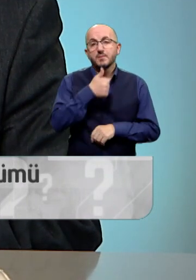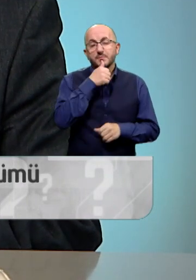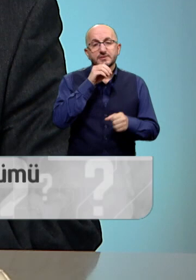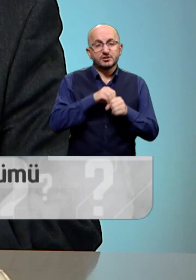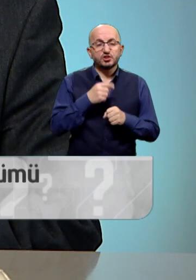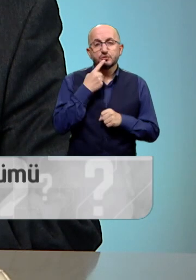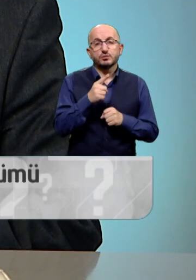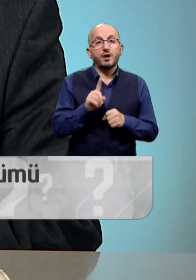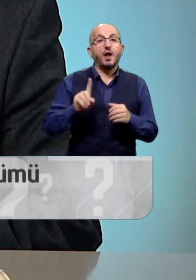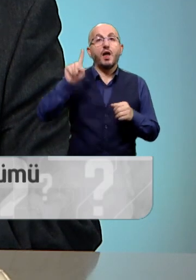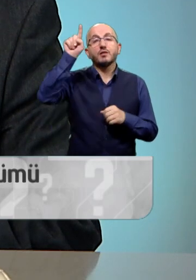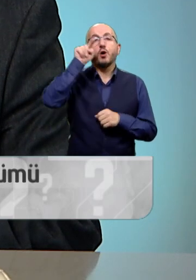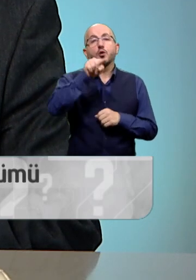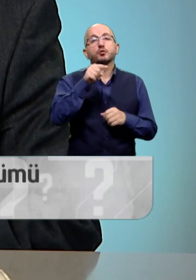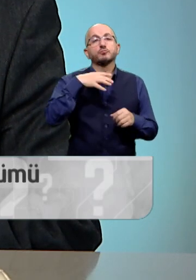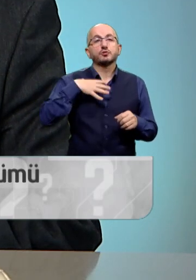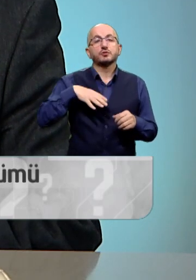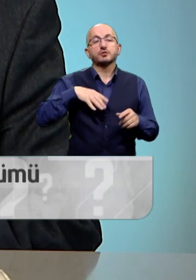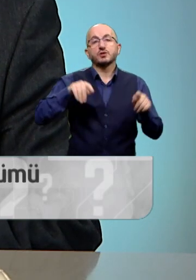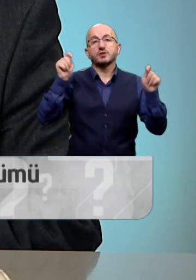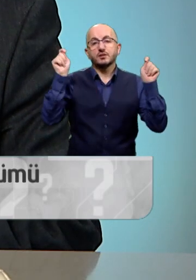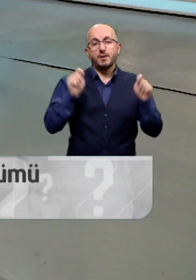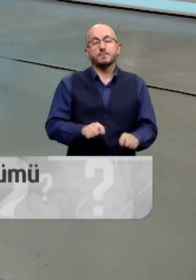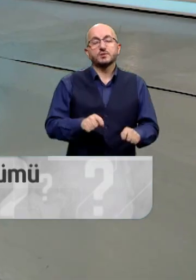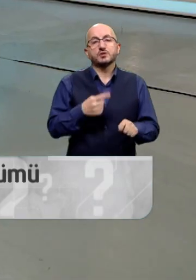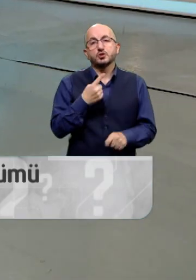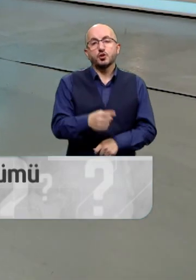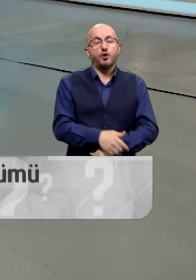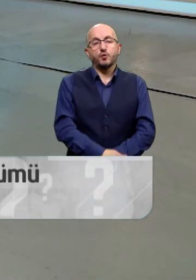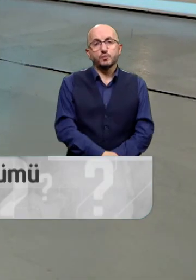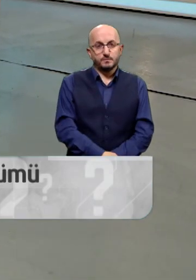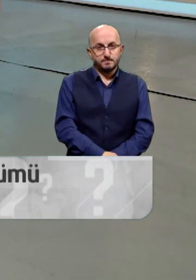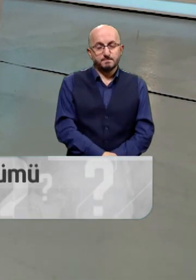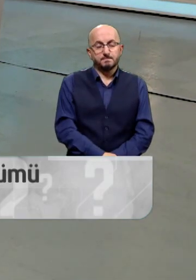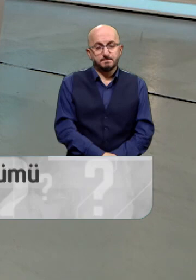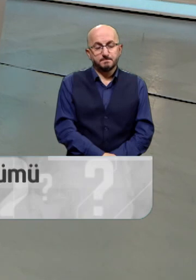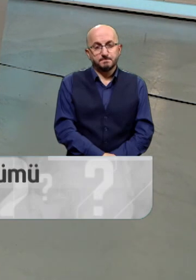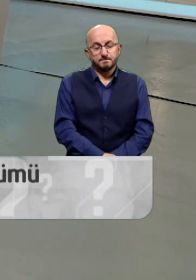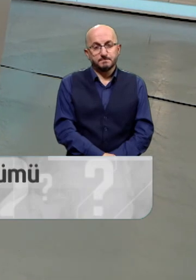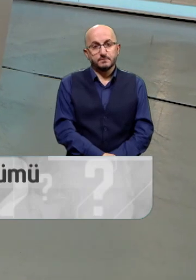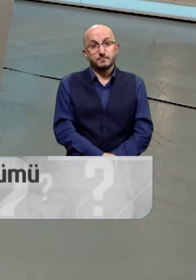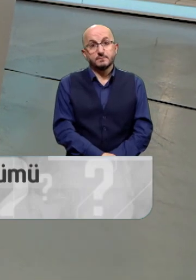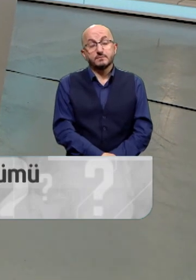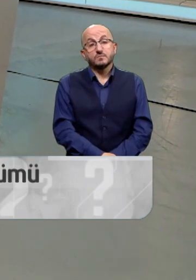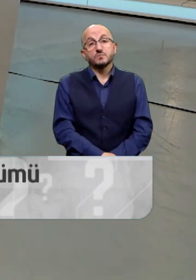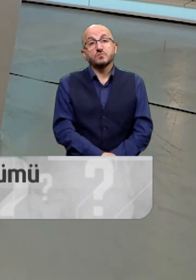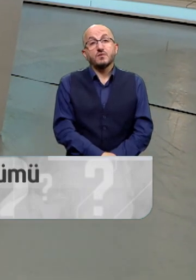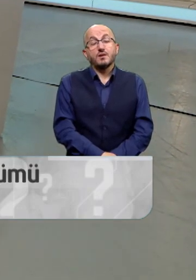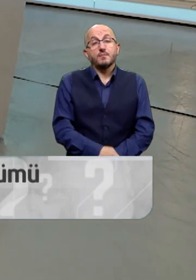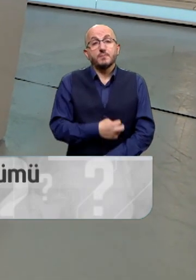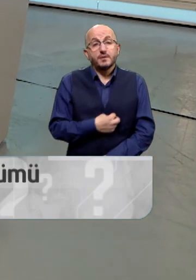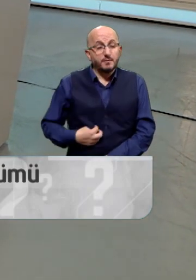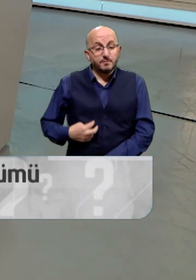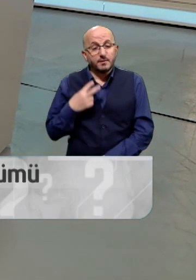diyor ki Cenab-ı Hak onun bu isteğini yerine getirdi diyor. Her malum öldürüldü, şehit. Ve